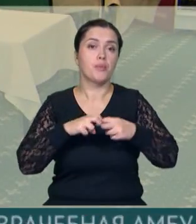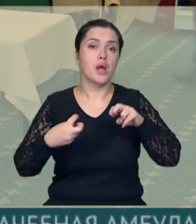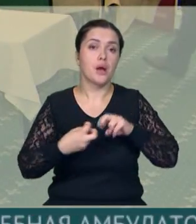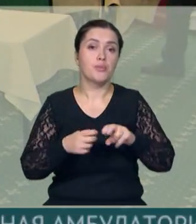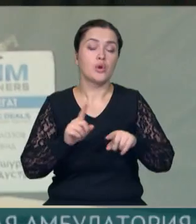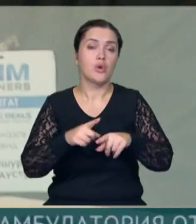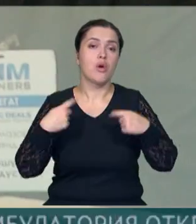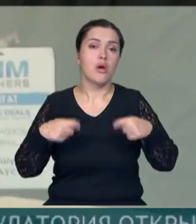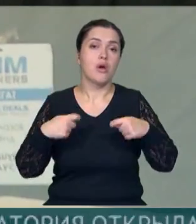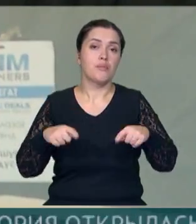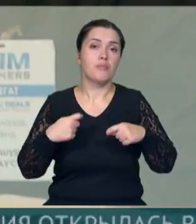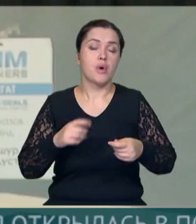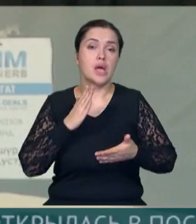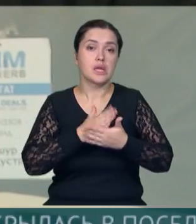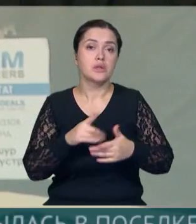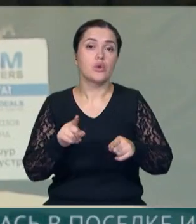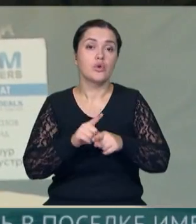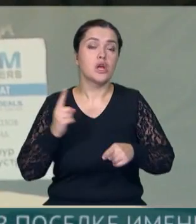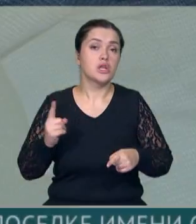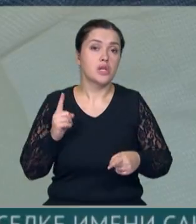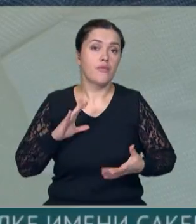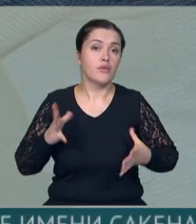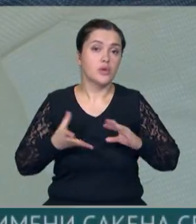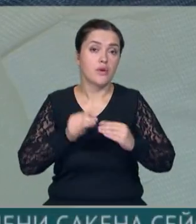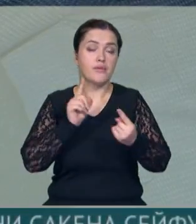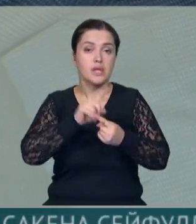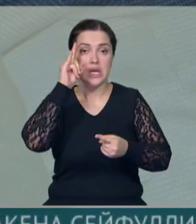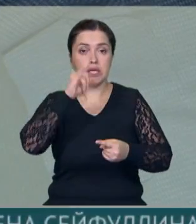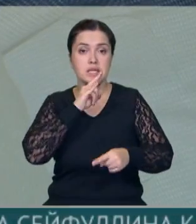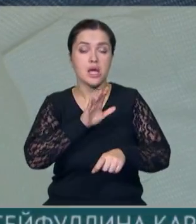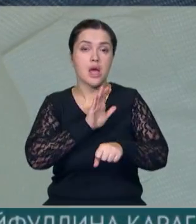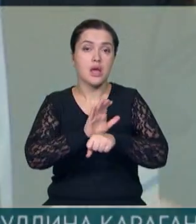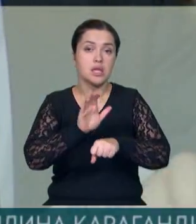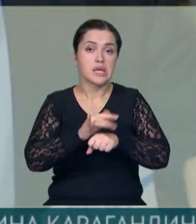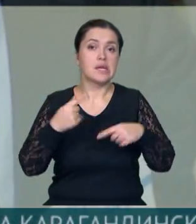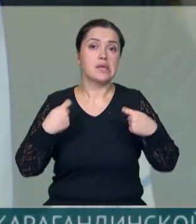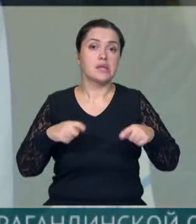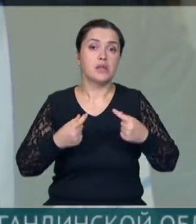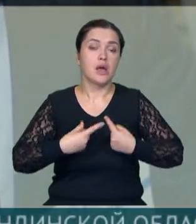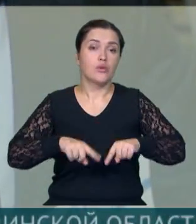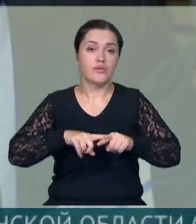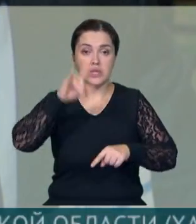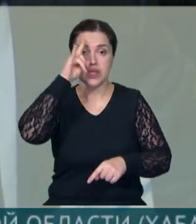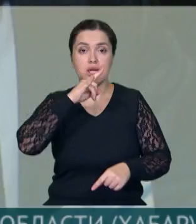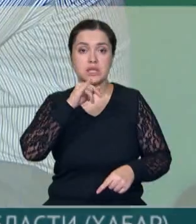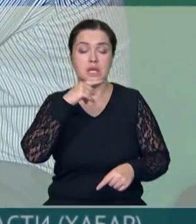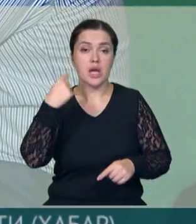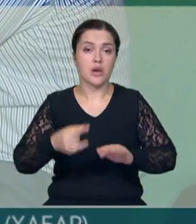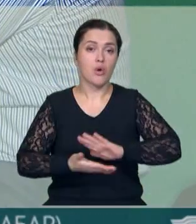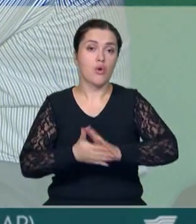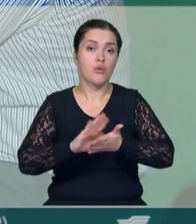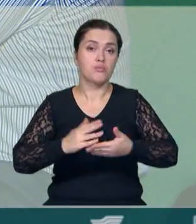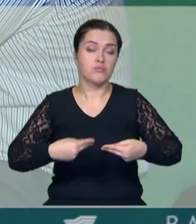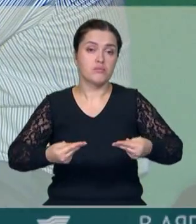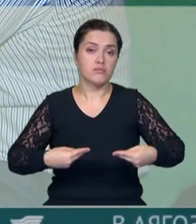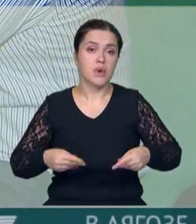и перспективы развития розничной торговли. Ожидается, что в результате встречи казахстанские товаропроизводители и торговые сети Казахстана и